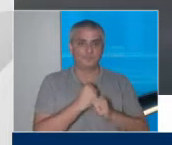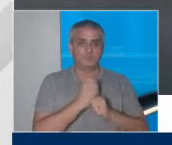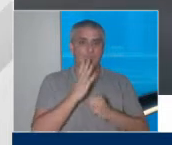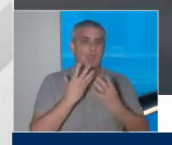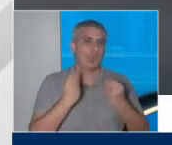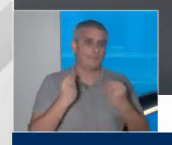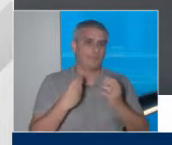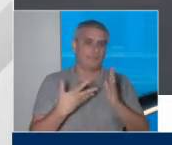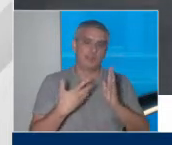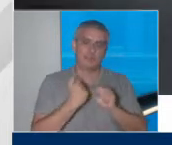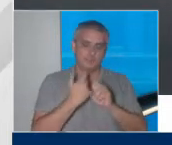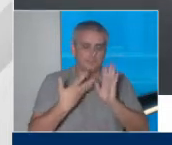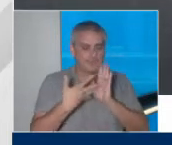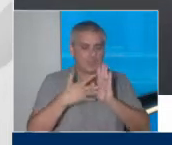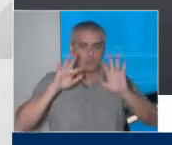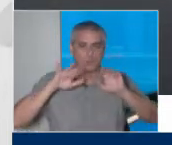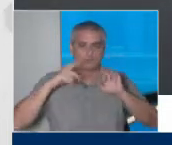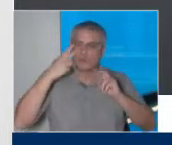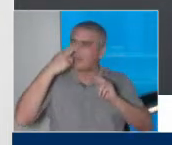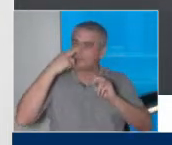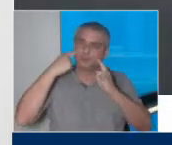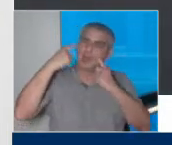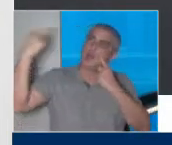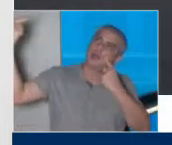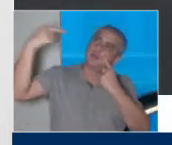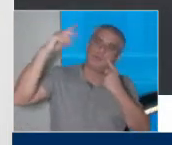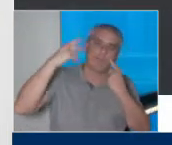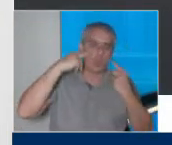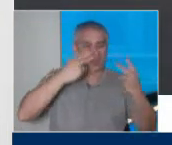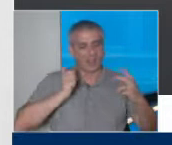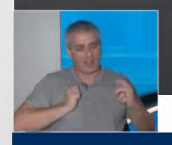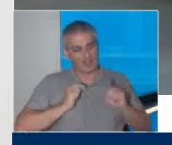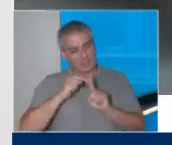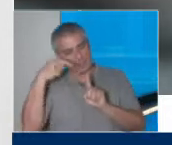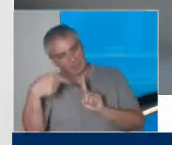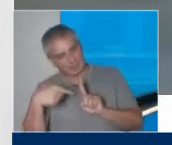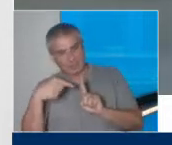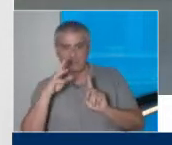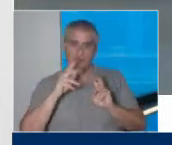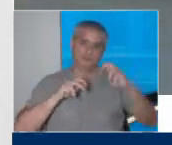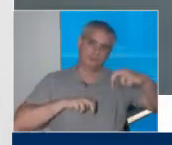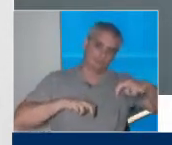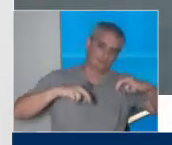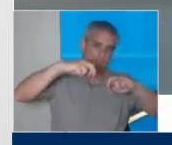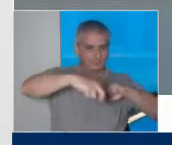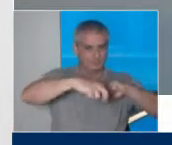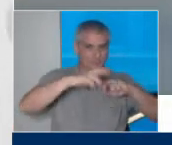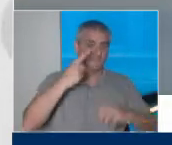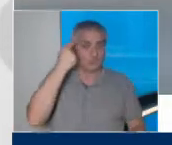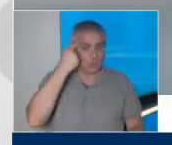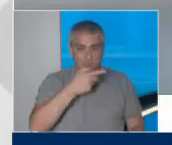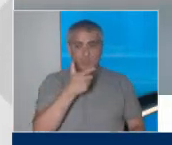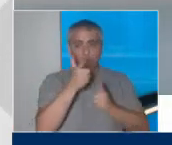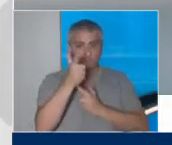הרבה מאוד הדמיות ממוחשבות של לנסות ולראות מה רואה החייל מהג'יפ כאשר יושב בג'יפ ויודע